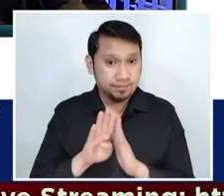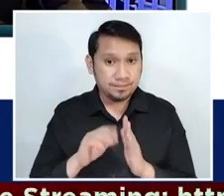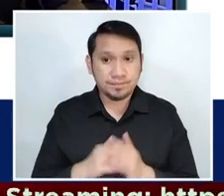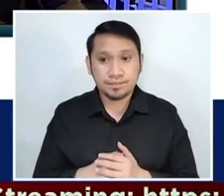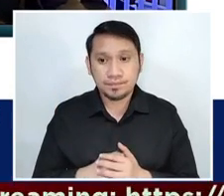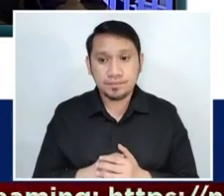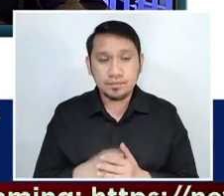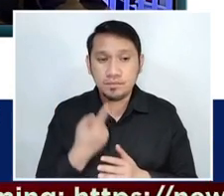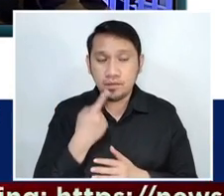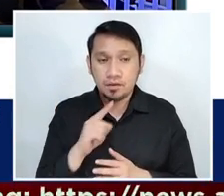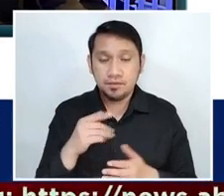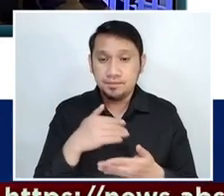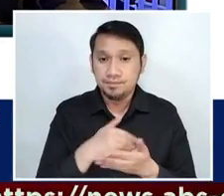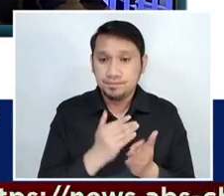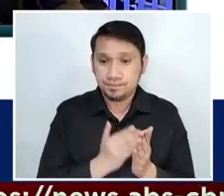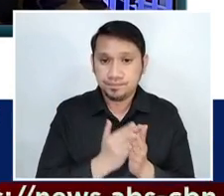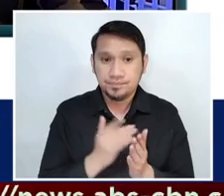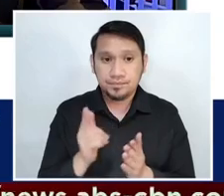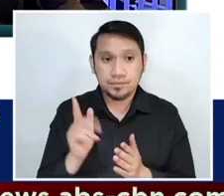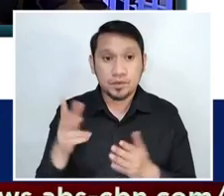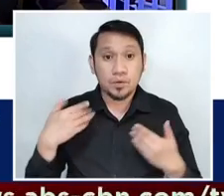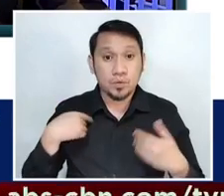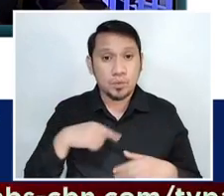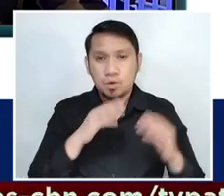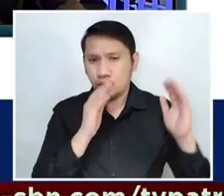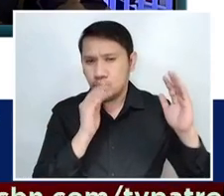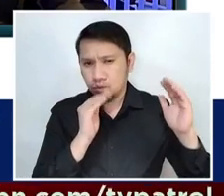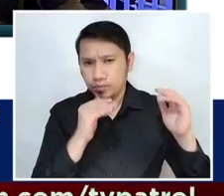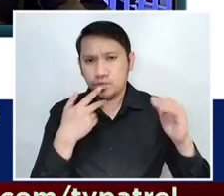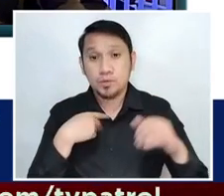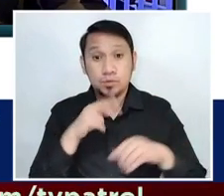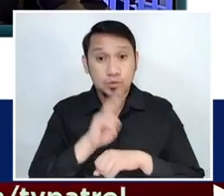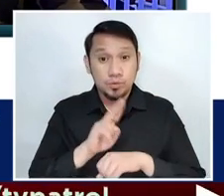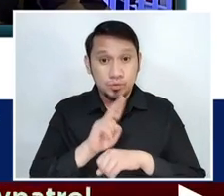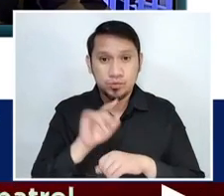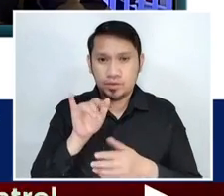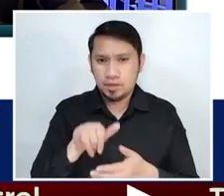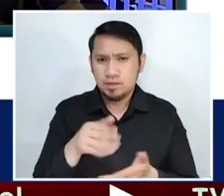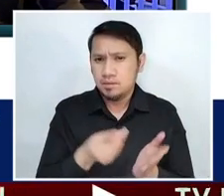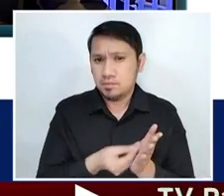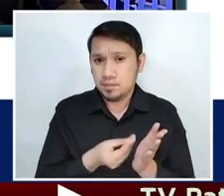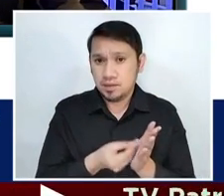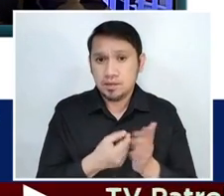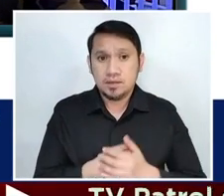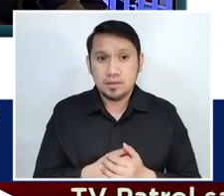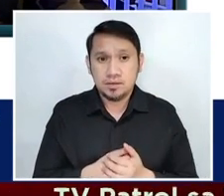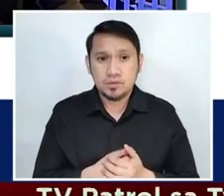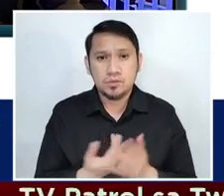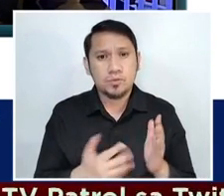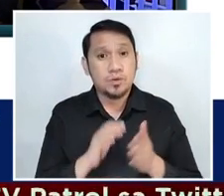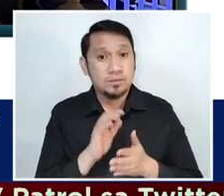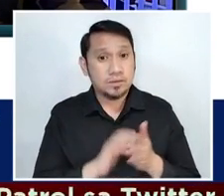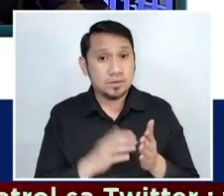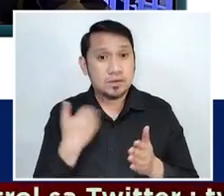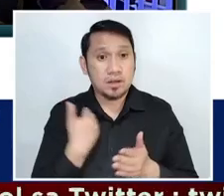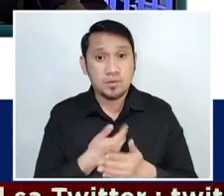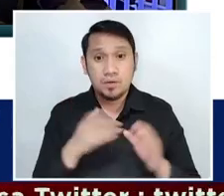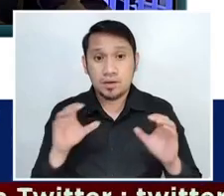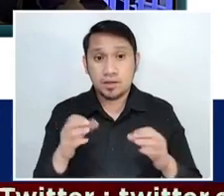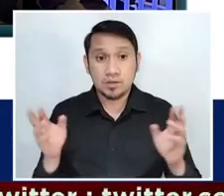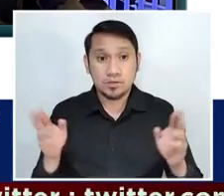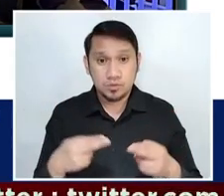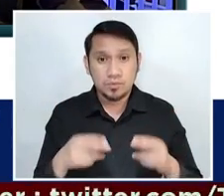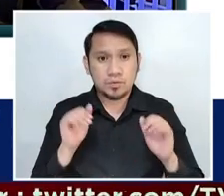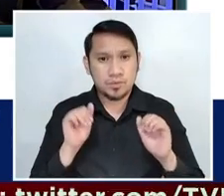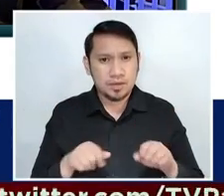for our 2023 budget because we're hoping to use that money para po mabawasan na natin yung classroom shortage and we can